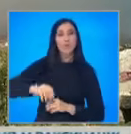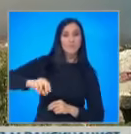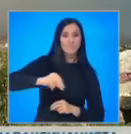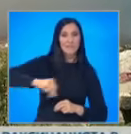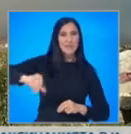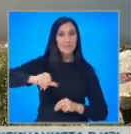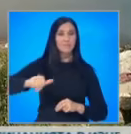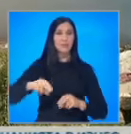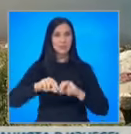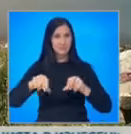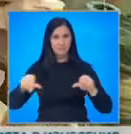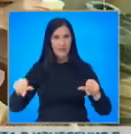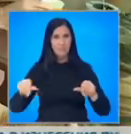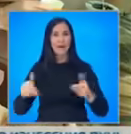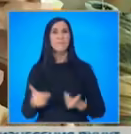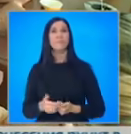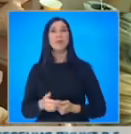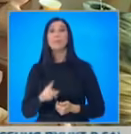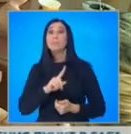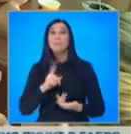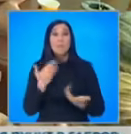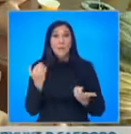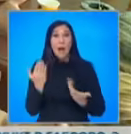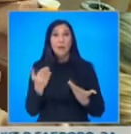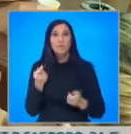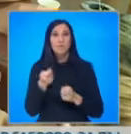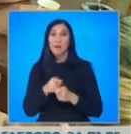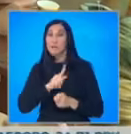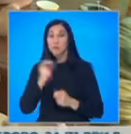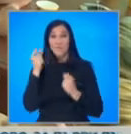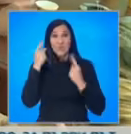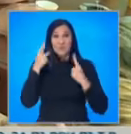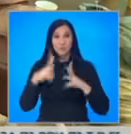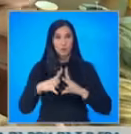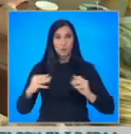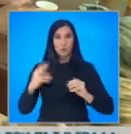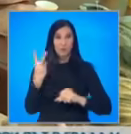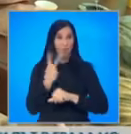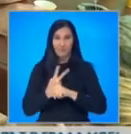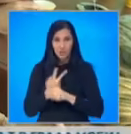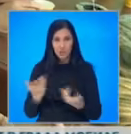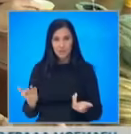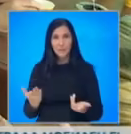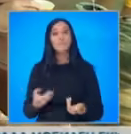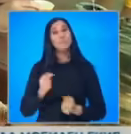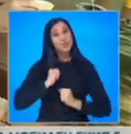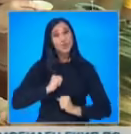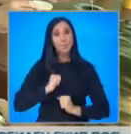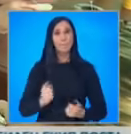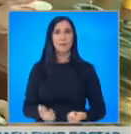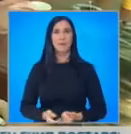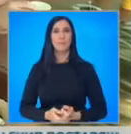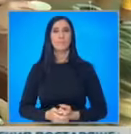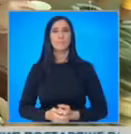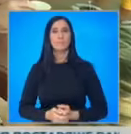земна маса. Просто няма какво се направи. Не може внезапно да се изгаси за 2 часа. Ще търпиме.